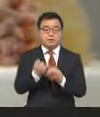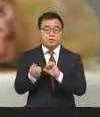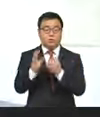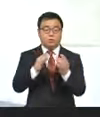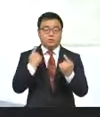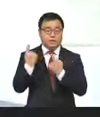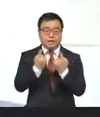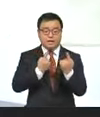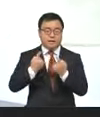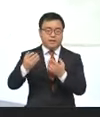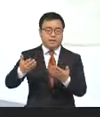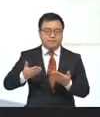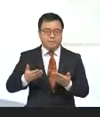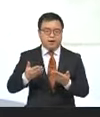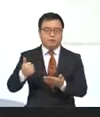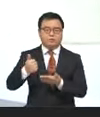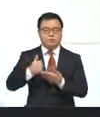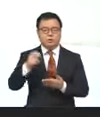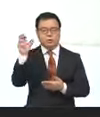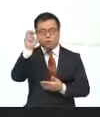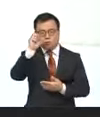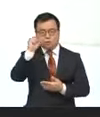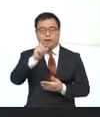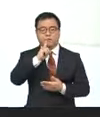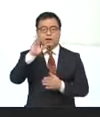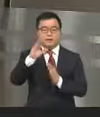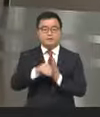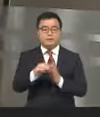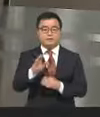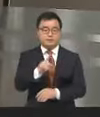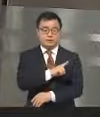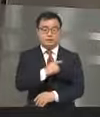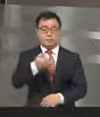받아본 손님들이 좋아할 때가 가장 보람있다는